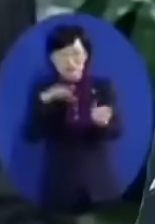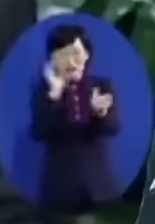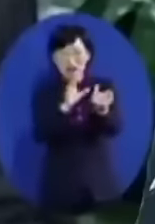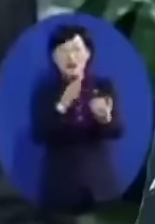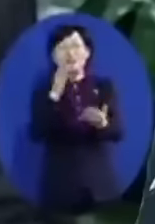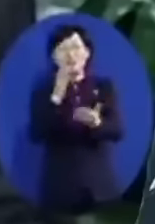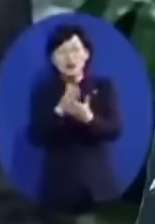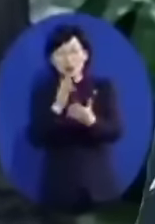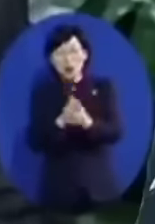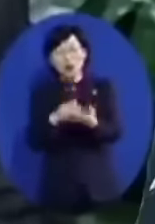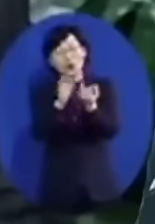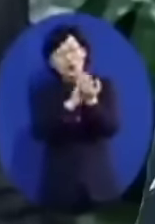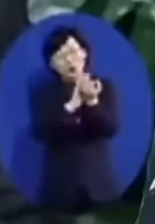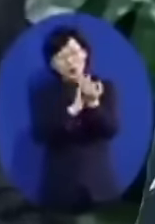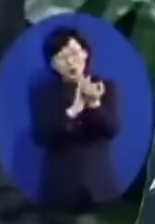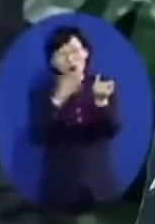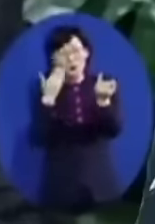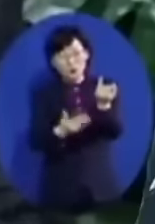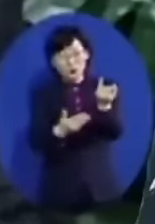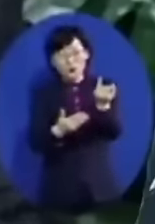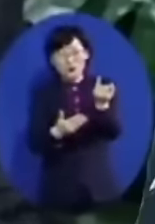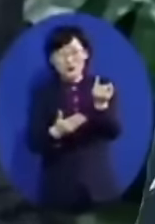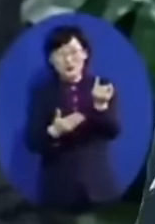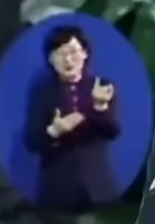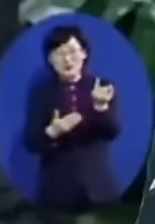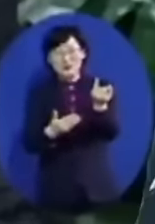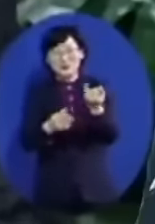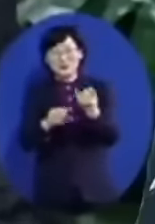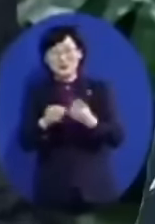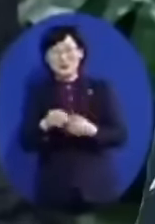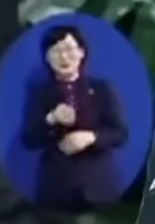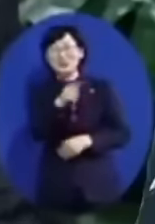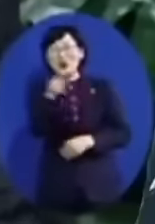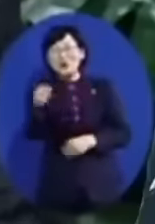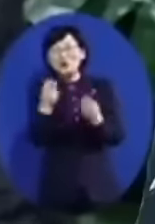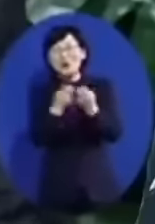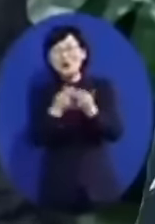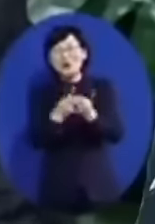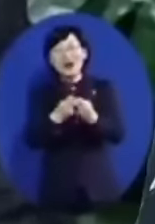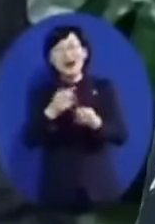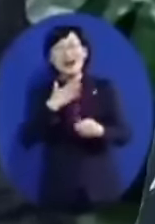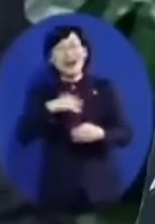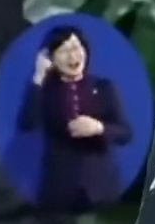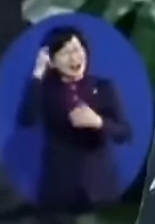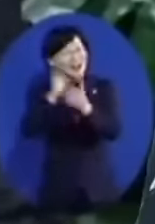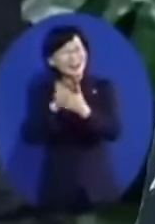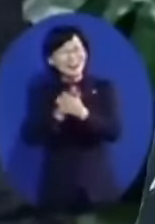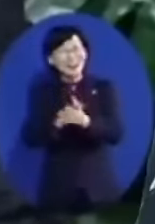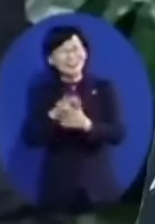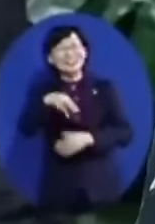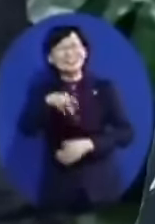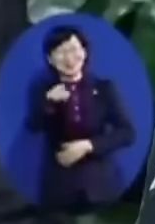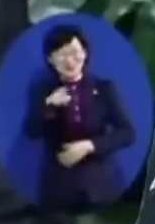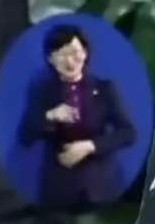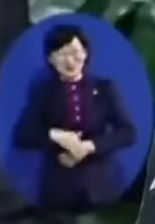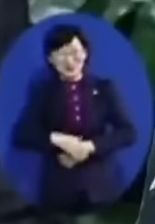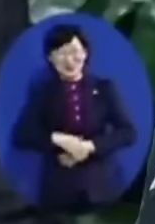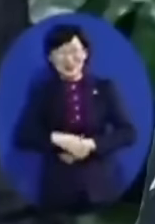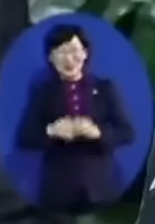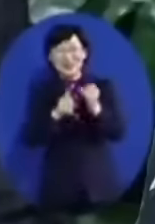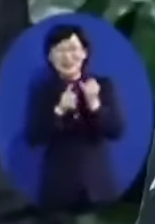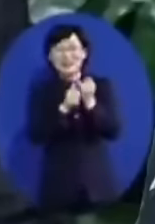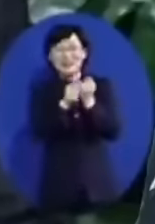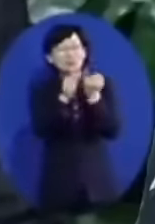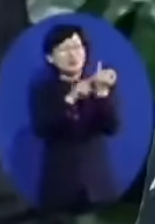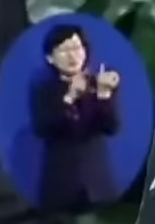잘 어루만져 주세요. 그 방법은 나는 몰라요. 여러분이 알아서 하세요. 아내 여러분, 남편이 세상에 나가서